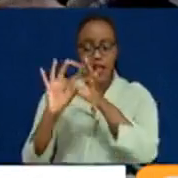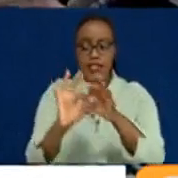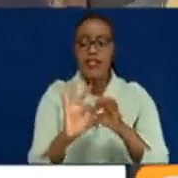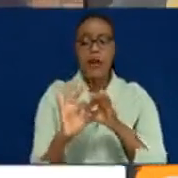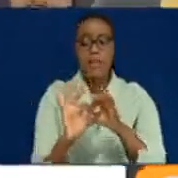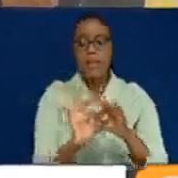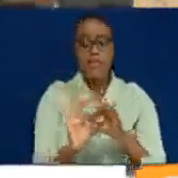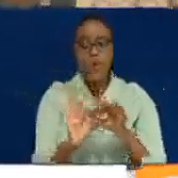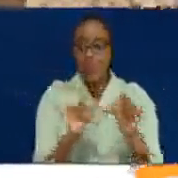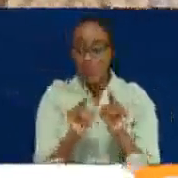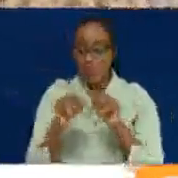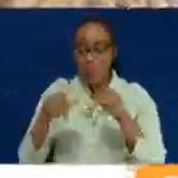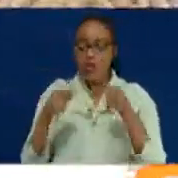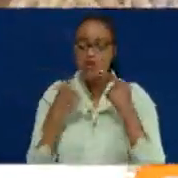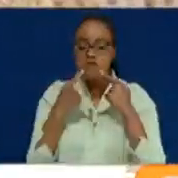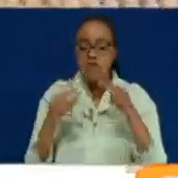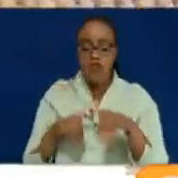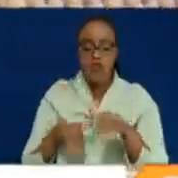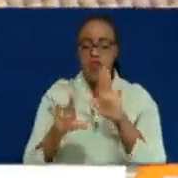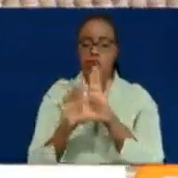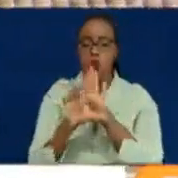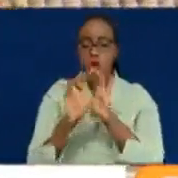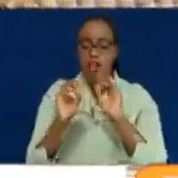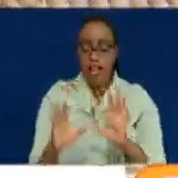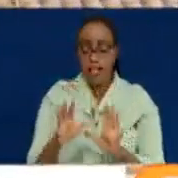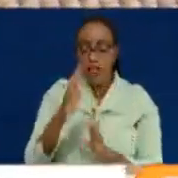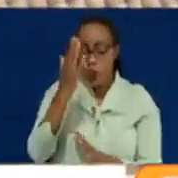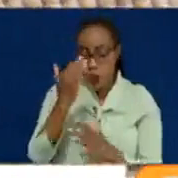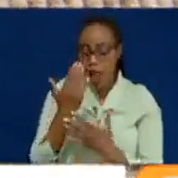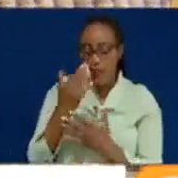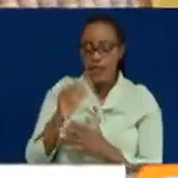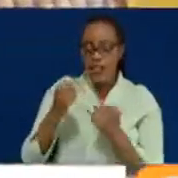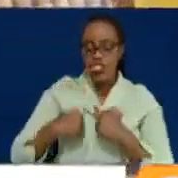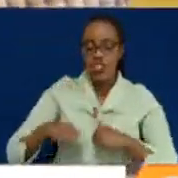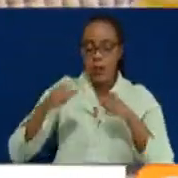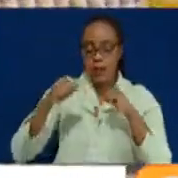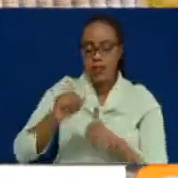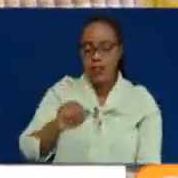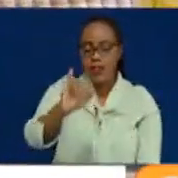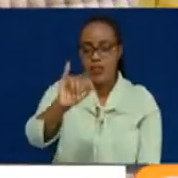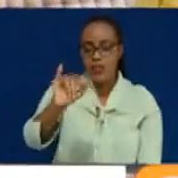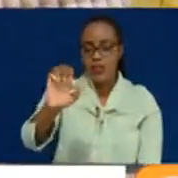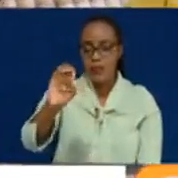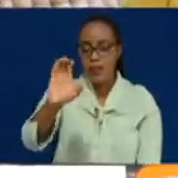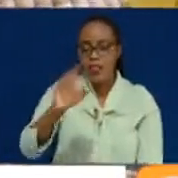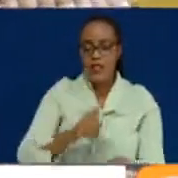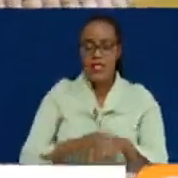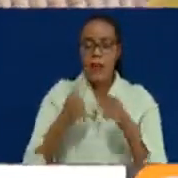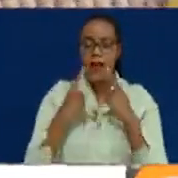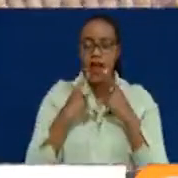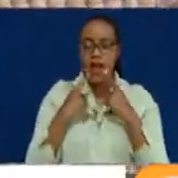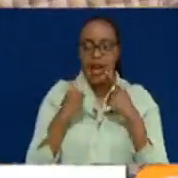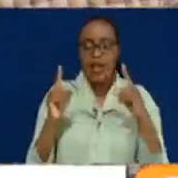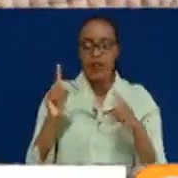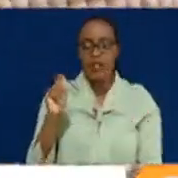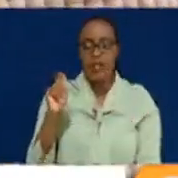umetilia shaka kile umetaja kama kutofuata sheria kwa mwenyekiti wa IEBC Wafula Chebukati alipotangaza matokeo